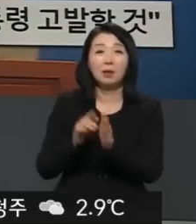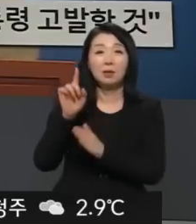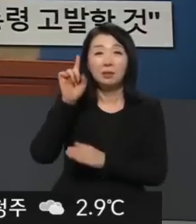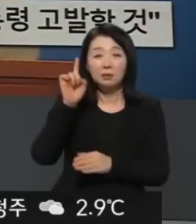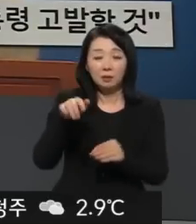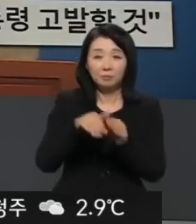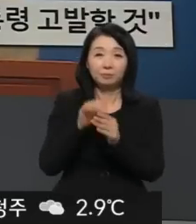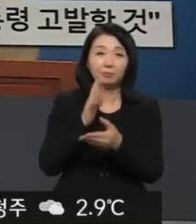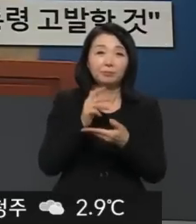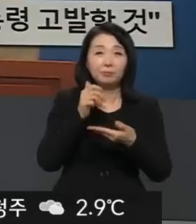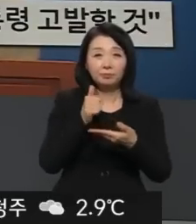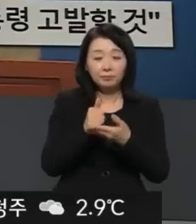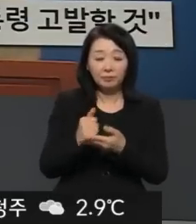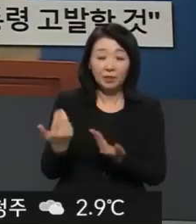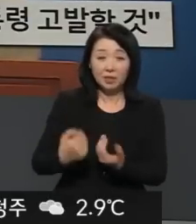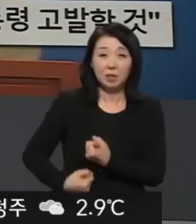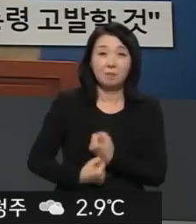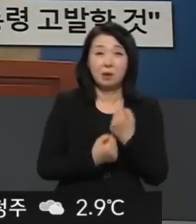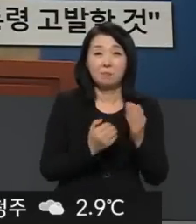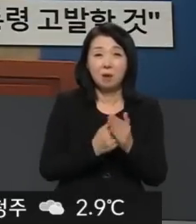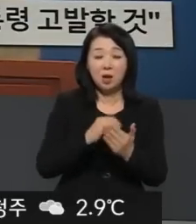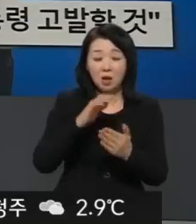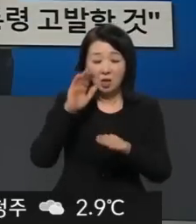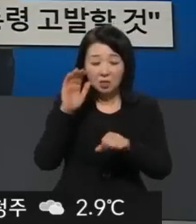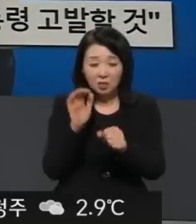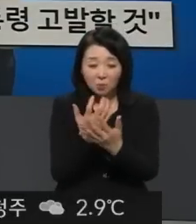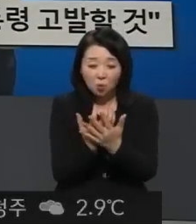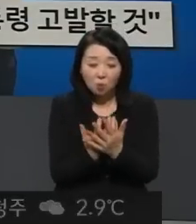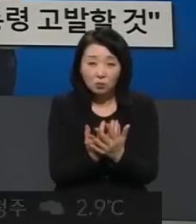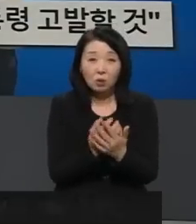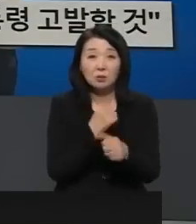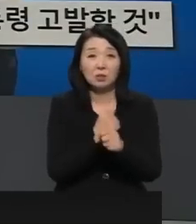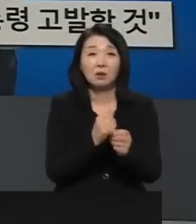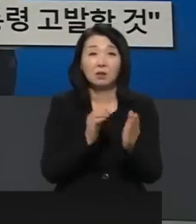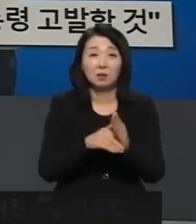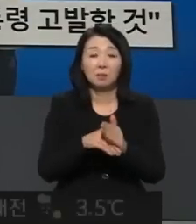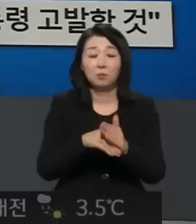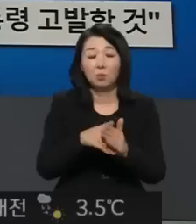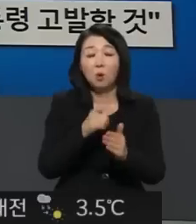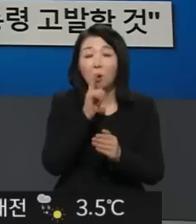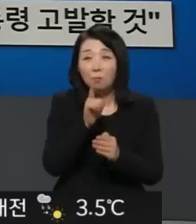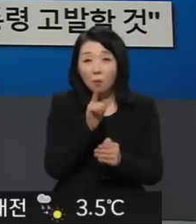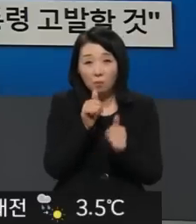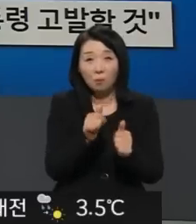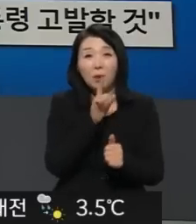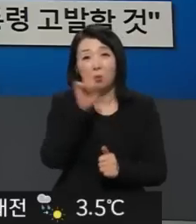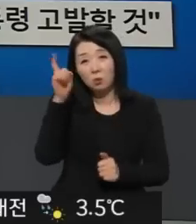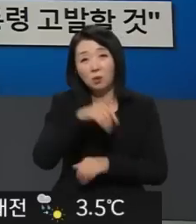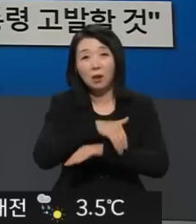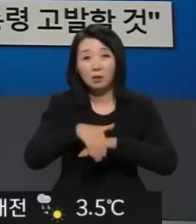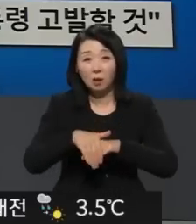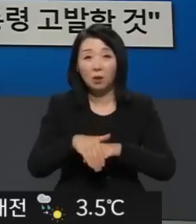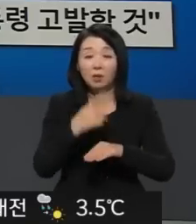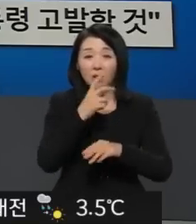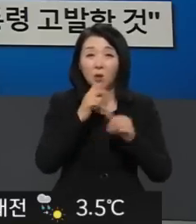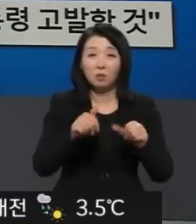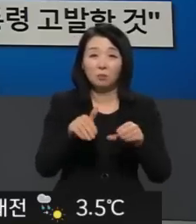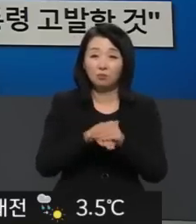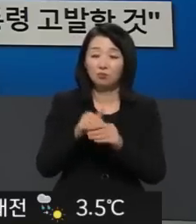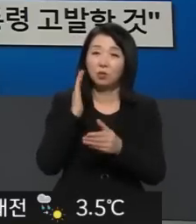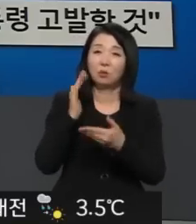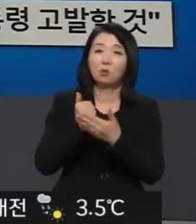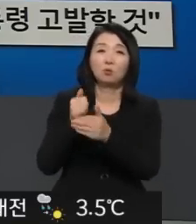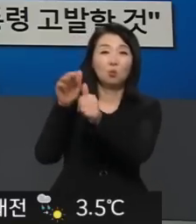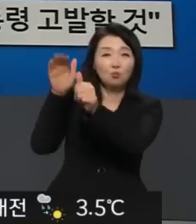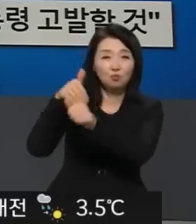또 허위공문서 작성 혐의로 고소할 계획인데요. 이렇게 되면 검찰로선 문 전 대통령에 대한 조사도 일정 부분